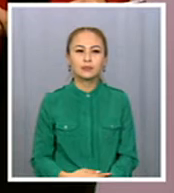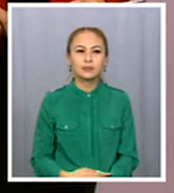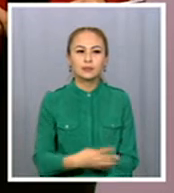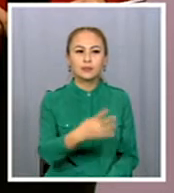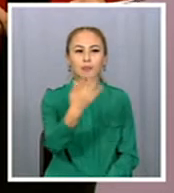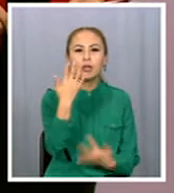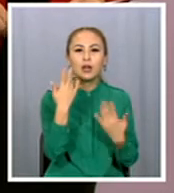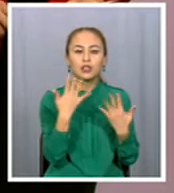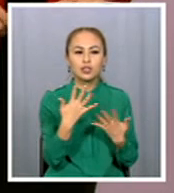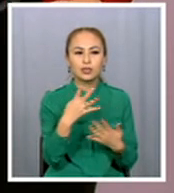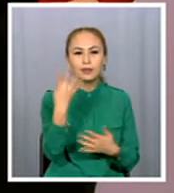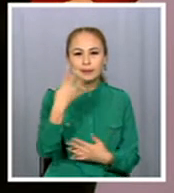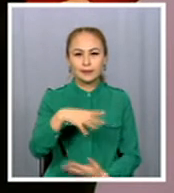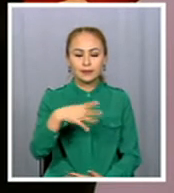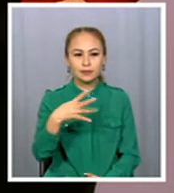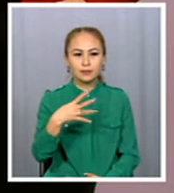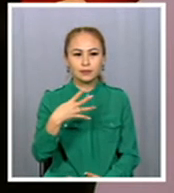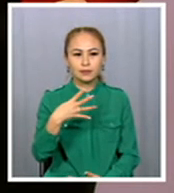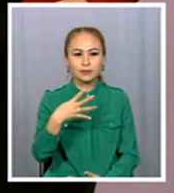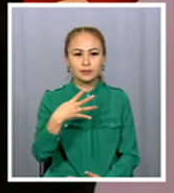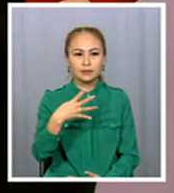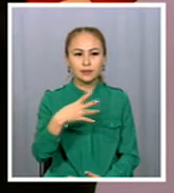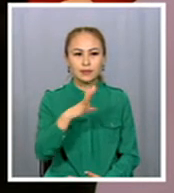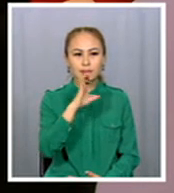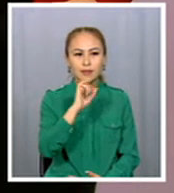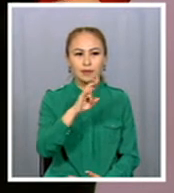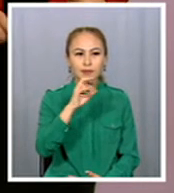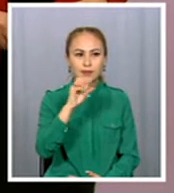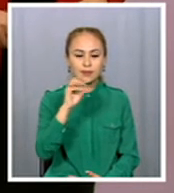Қанша? Қырық. Санесім.